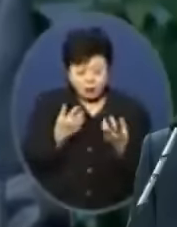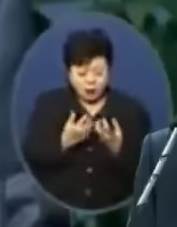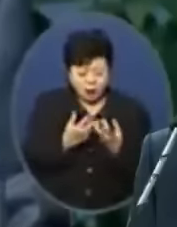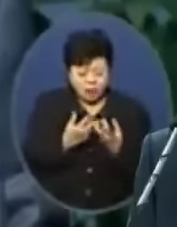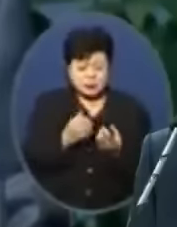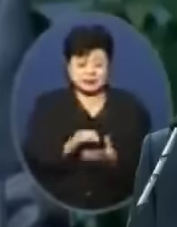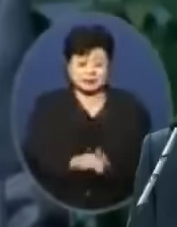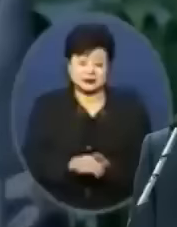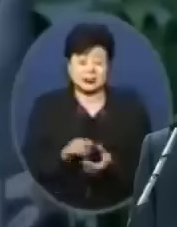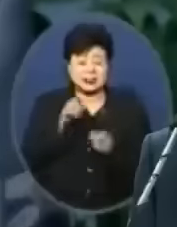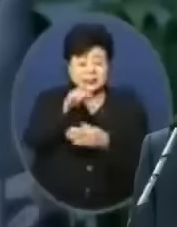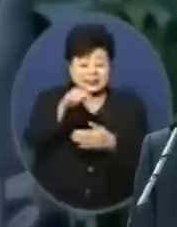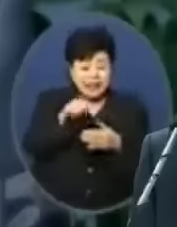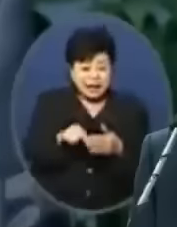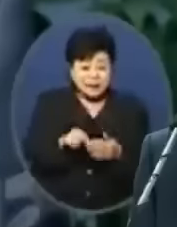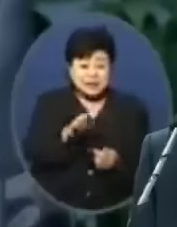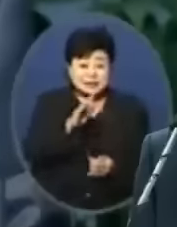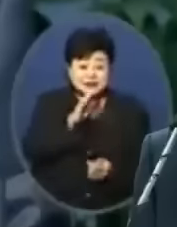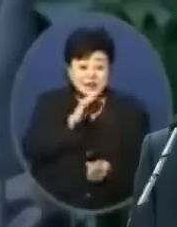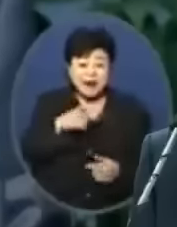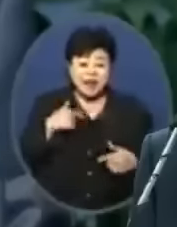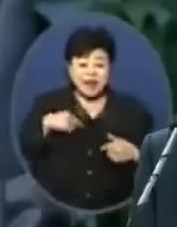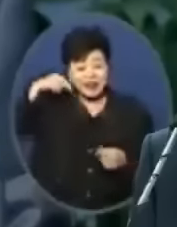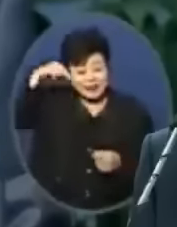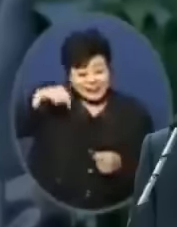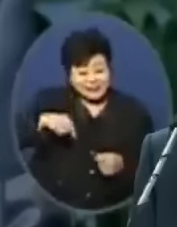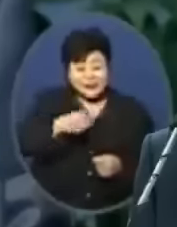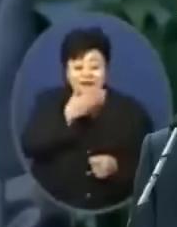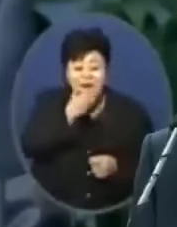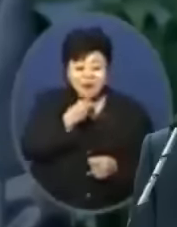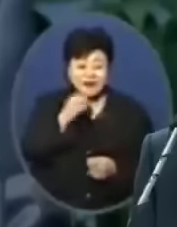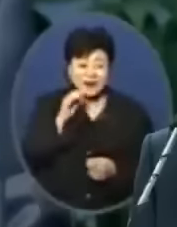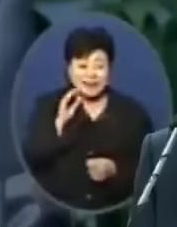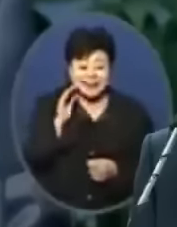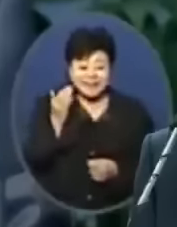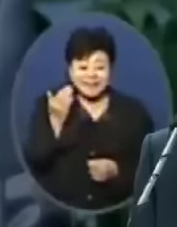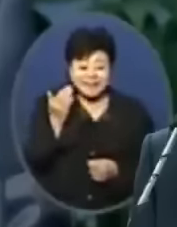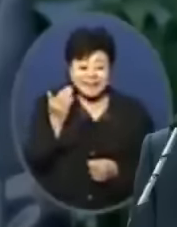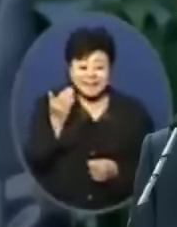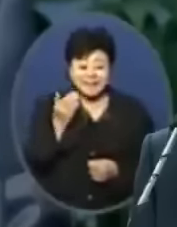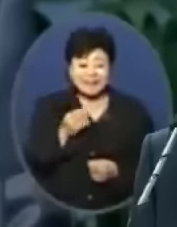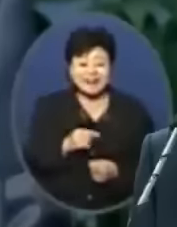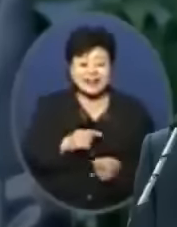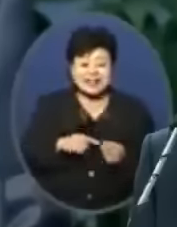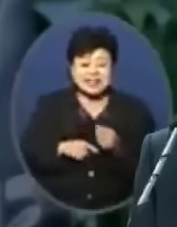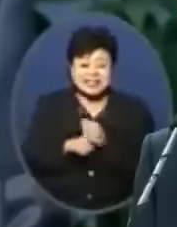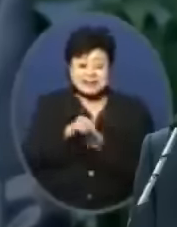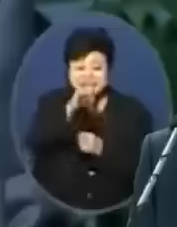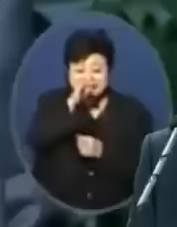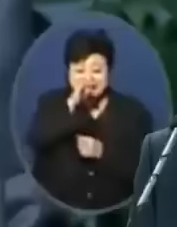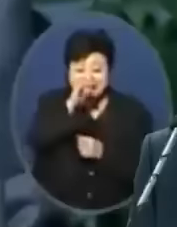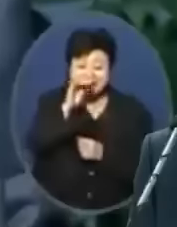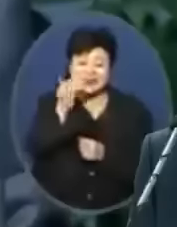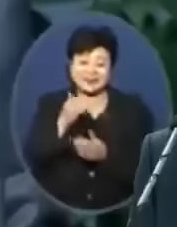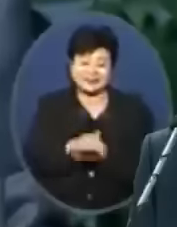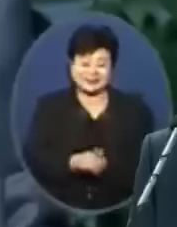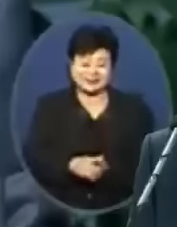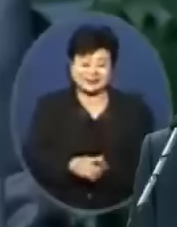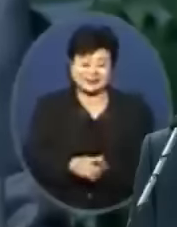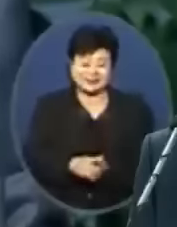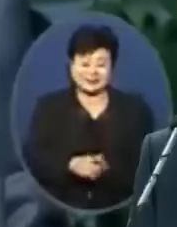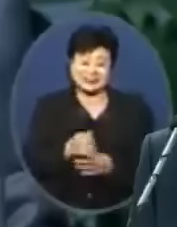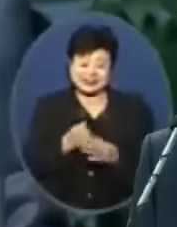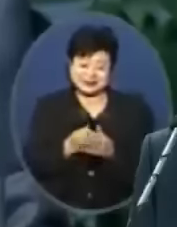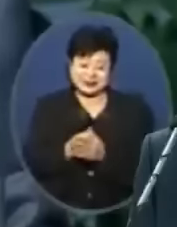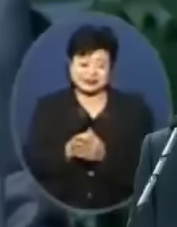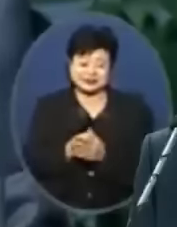차지면 삶이 얼마나 기뻐지고 행복하게 되고 의미 있게 되는지 형언할 수 없는 것입니다.